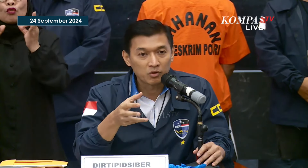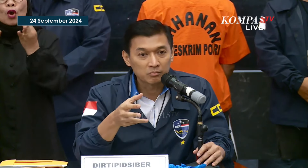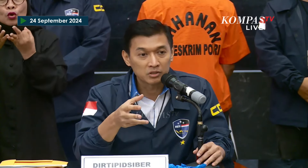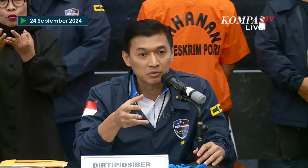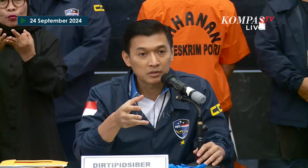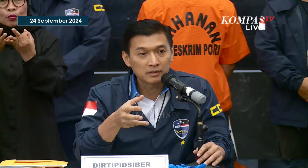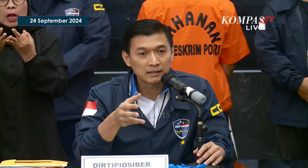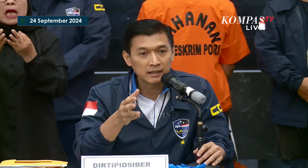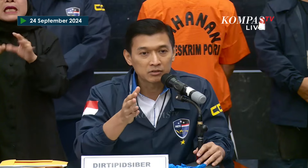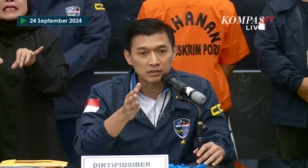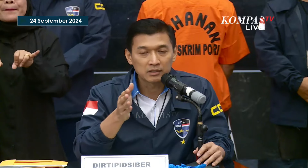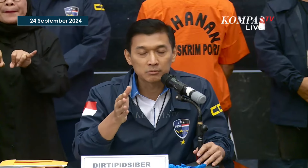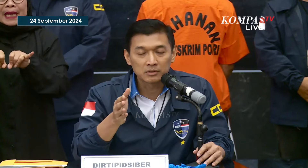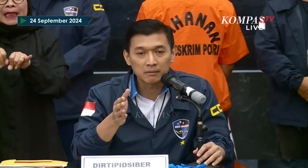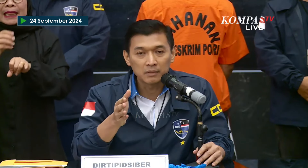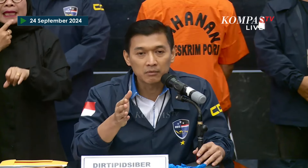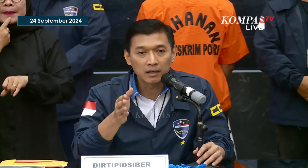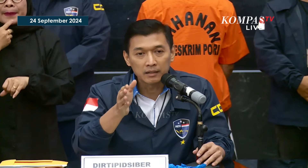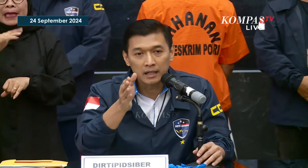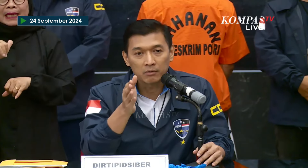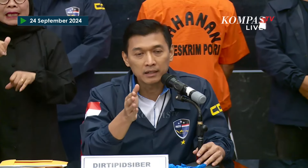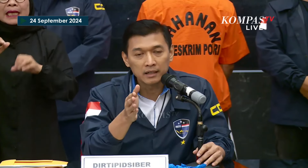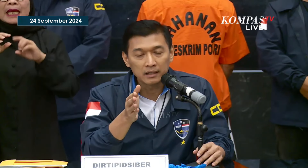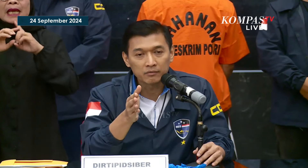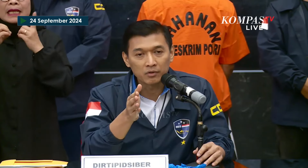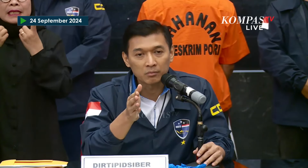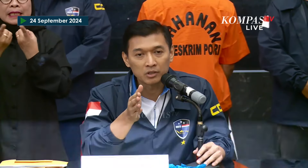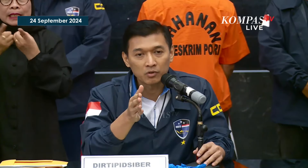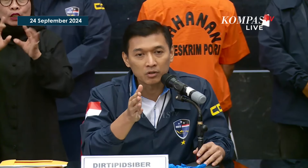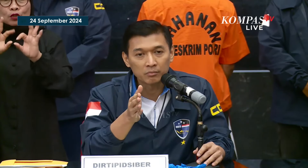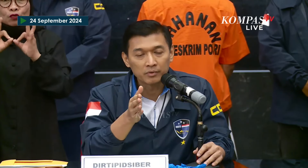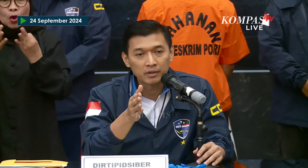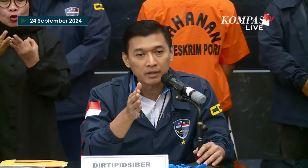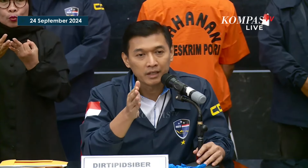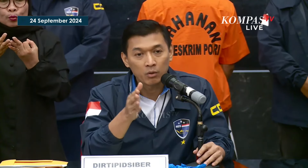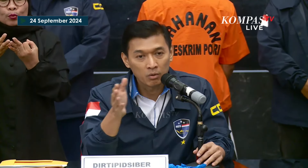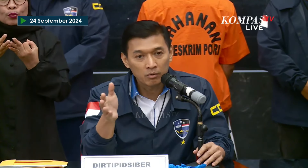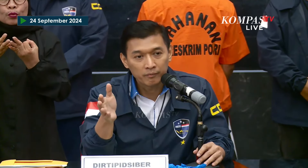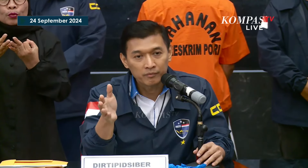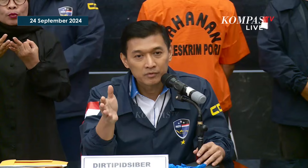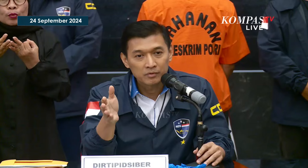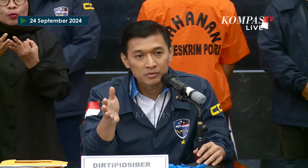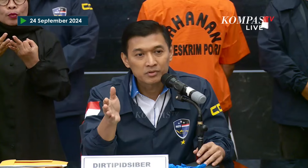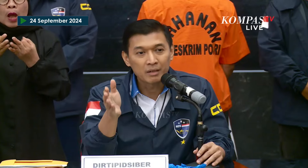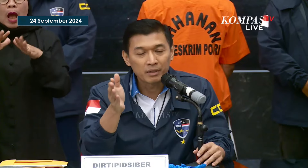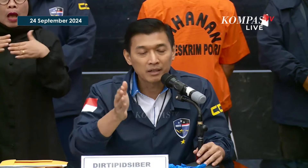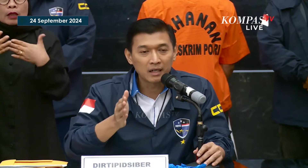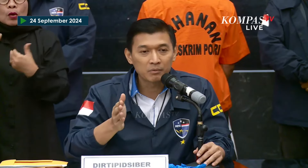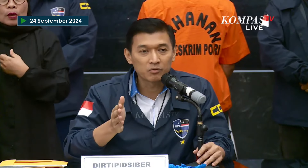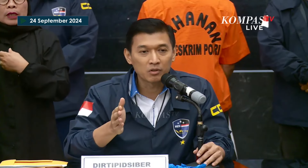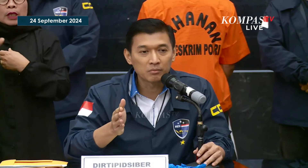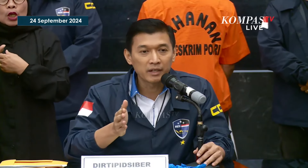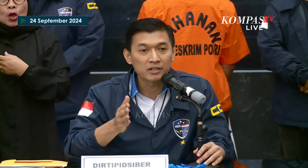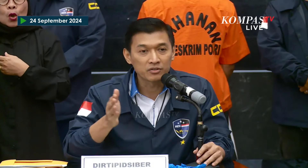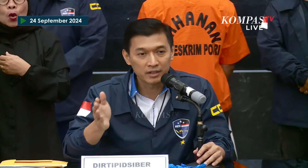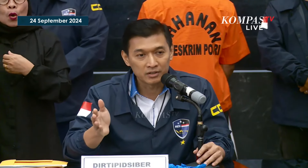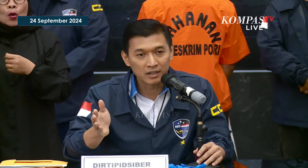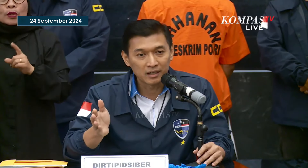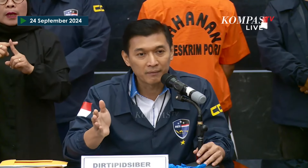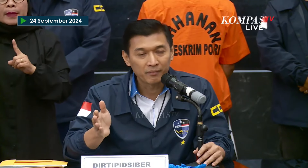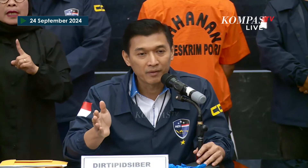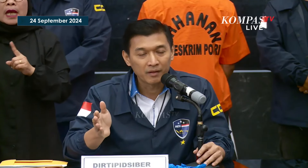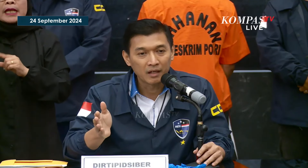seperti Bridge Forum tersebut, yang tadi sudah saya sebutkan bahwa diawali dari forum Bridge Forum IO sampai dengan Bridge Forum